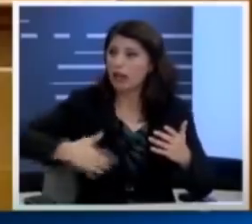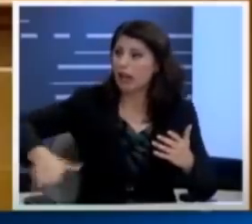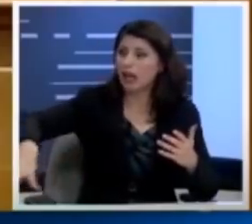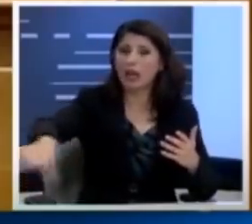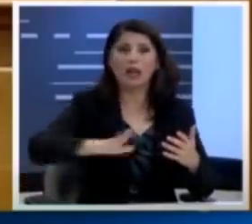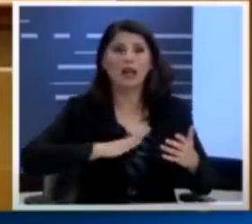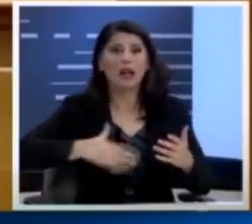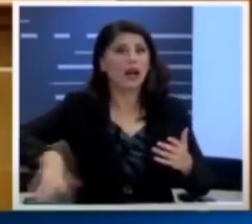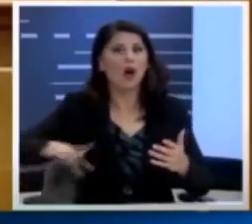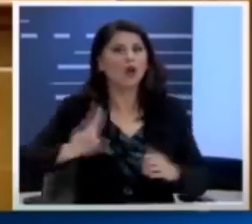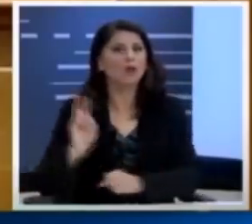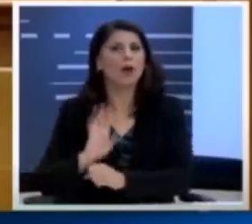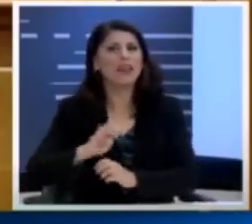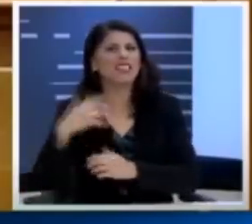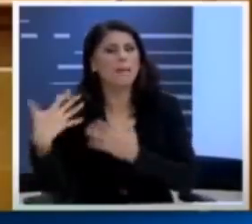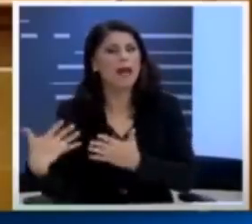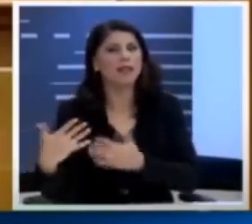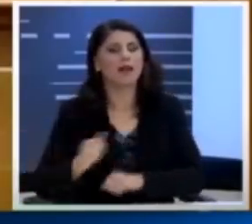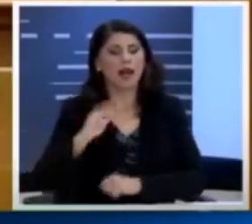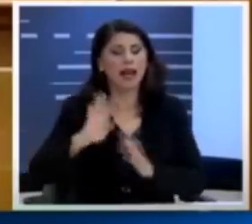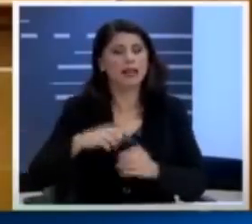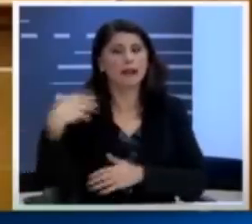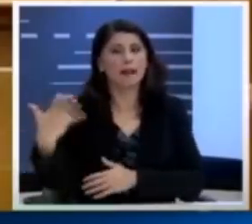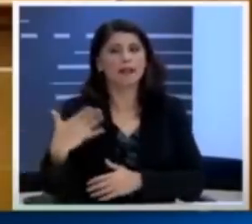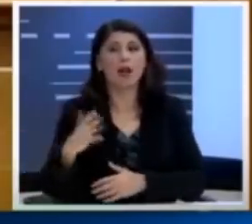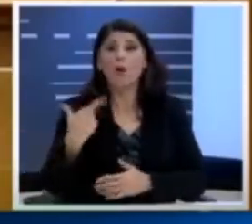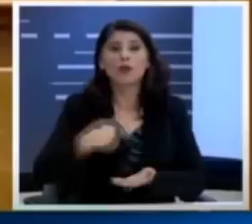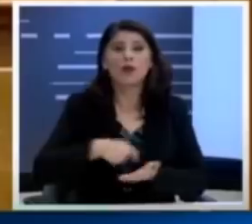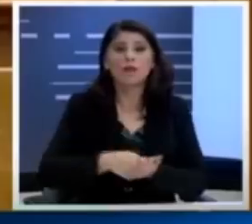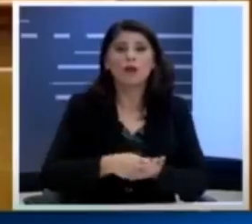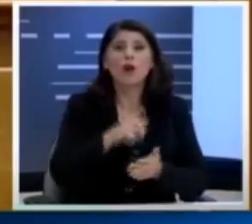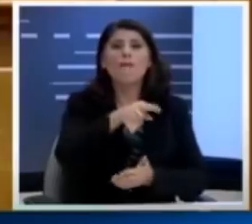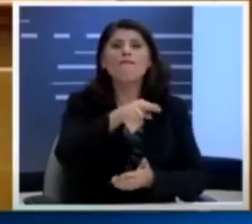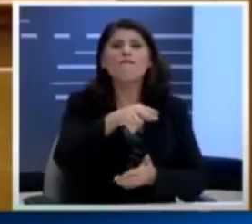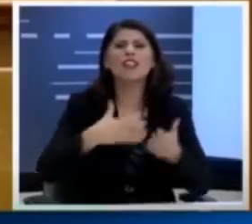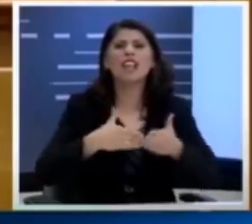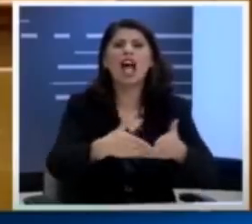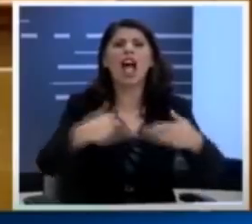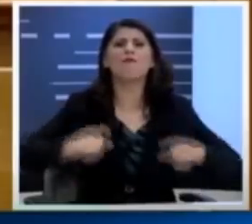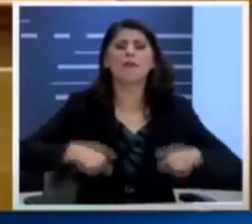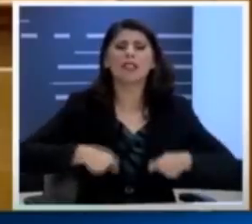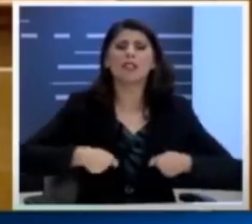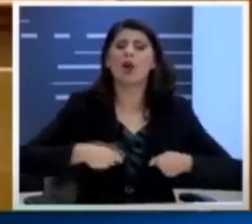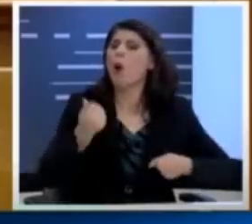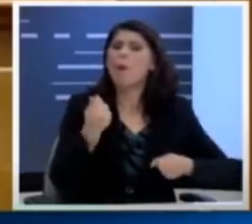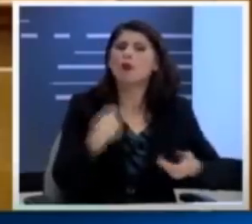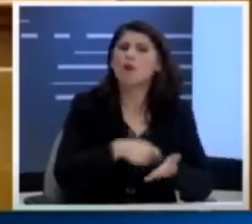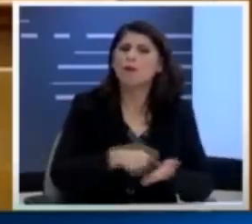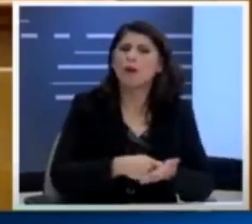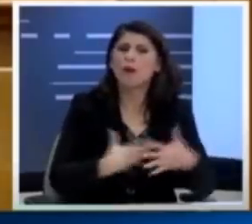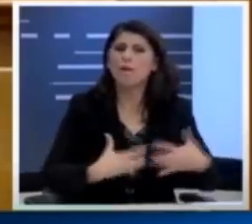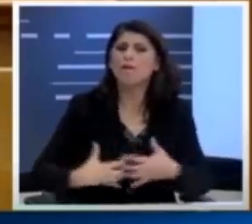λαός όλο το υπόλοιπο? Πόσο φόρο πληρώνουν οι φίλοι σας οι εφοπλιστές? Πόσο οι βιομηχανοί?